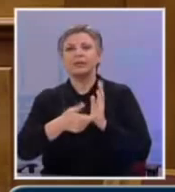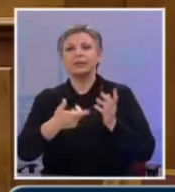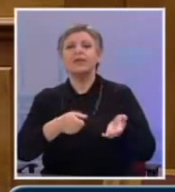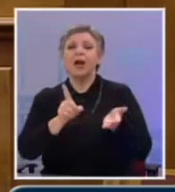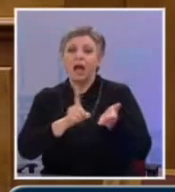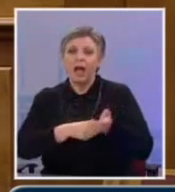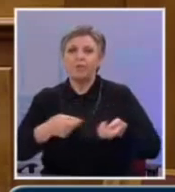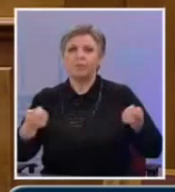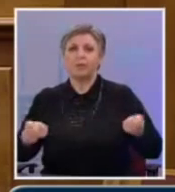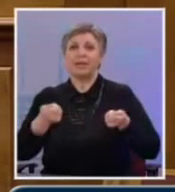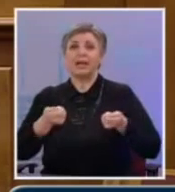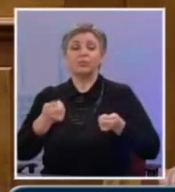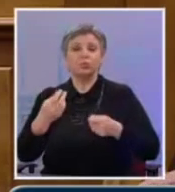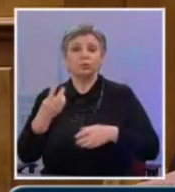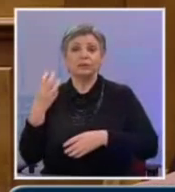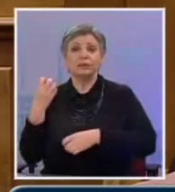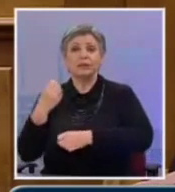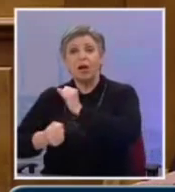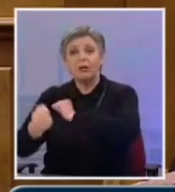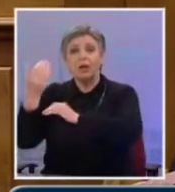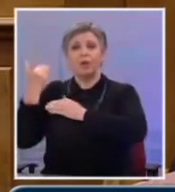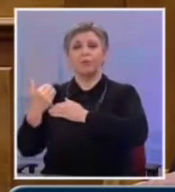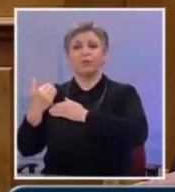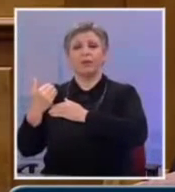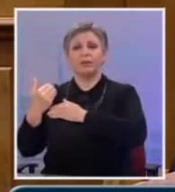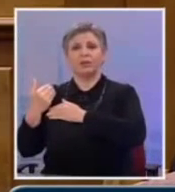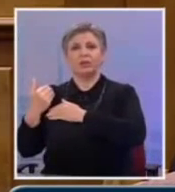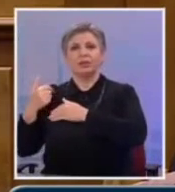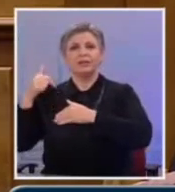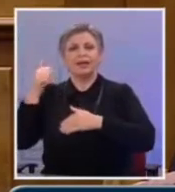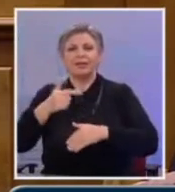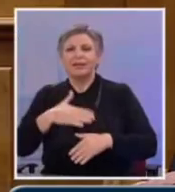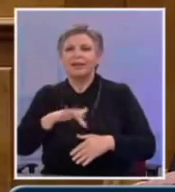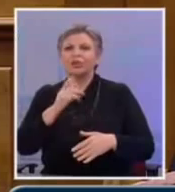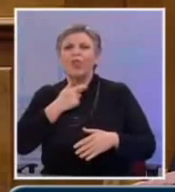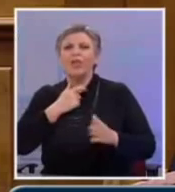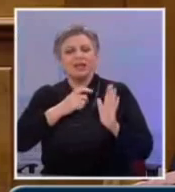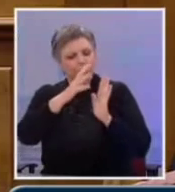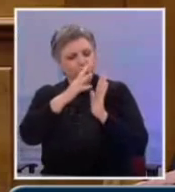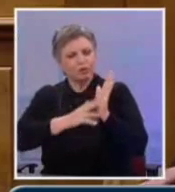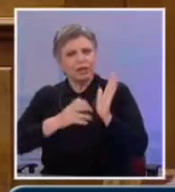έπρεπε εδώ και 30 χρόνια να είχαμε κάνει να λοιπόν η αντιφάσεις σας